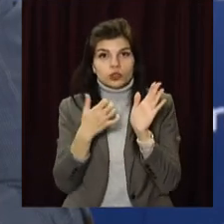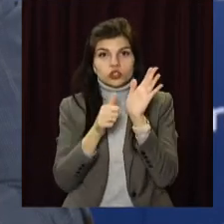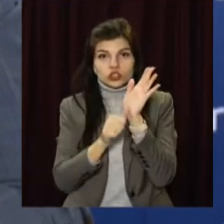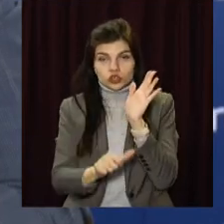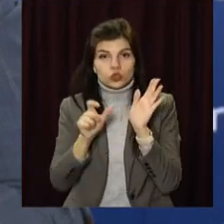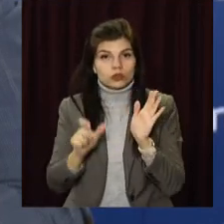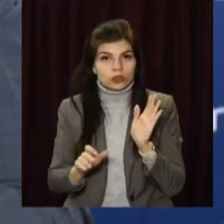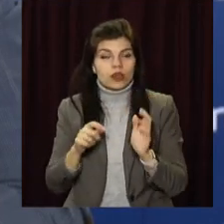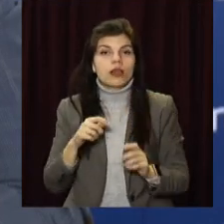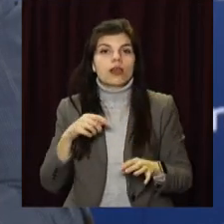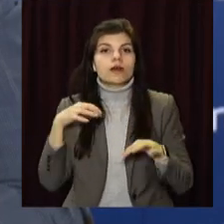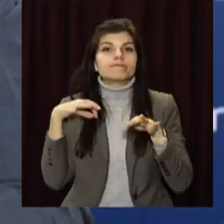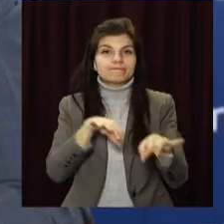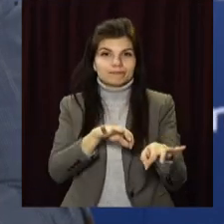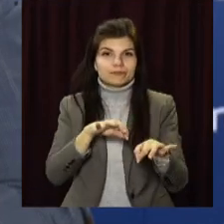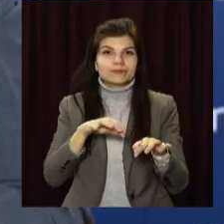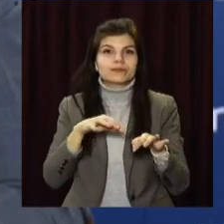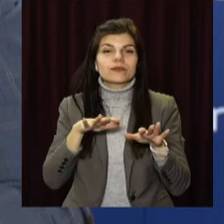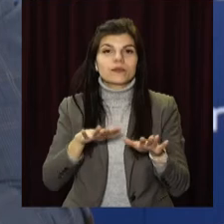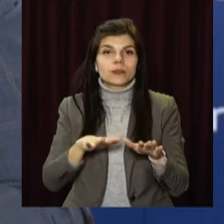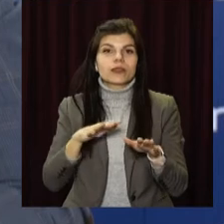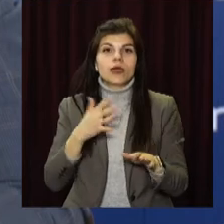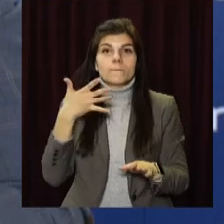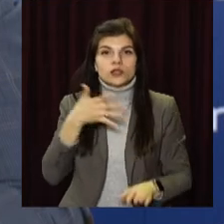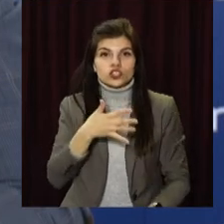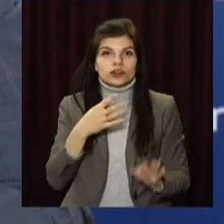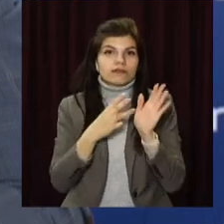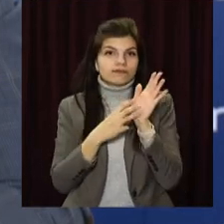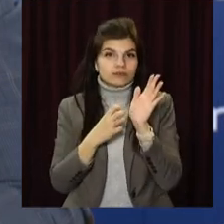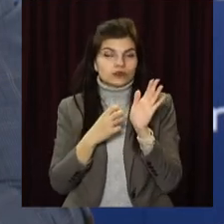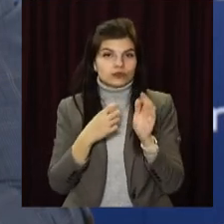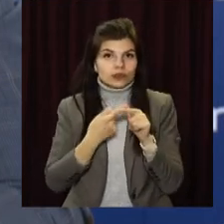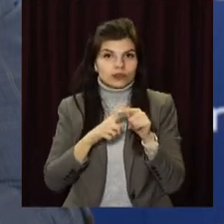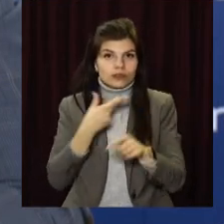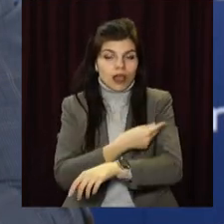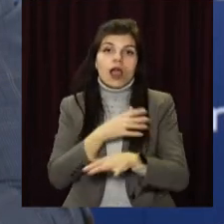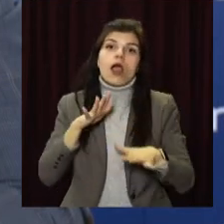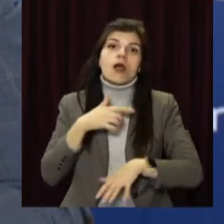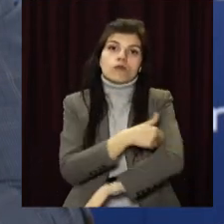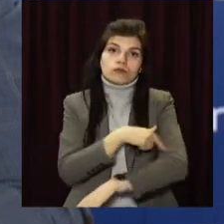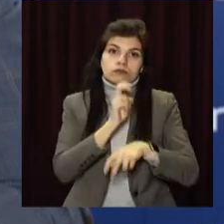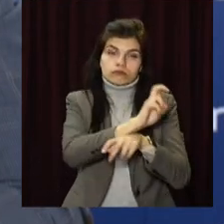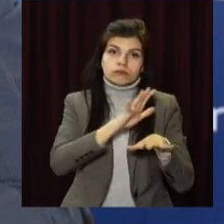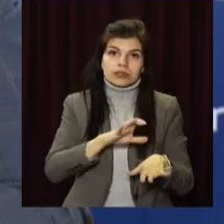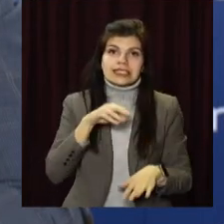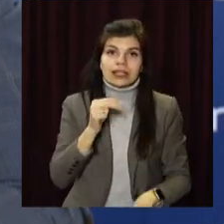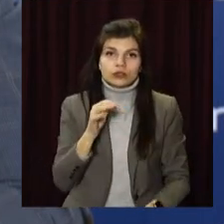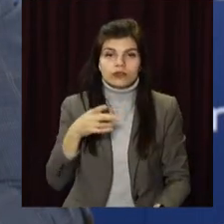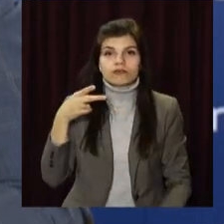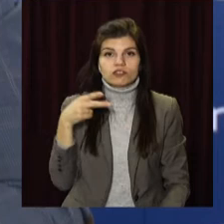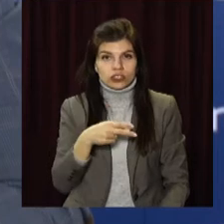8560 осіб. Мобільними бригадами здійснено на 5800 вакцинувань, в стаціонарних пунктах щеплення